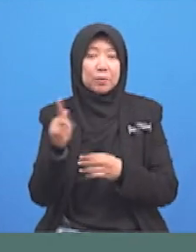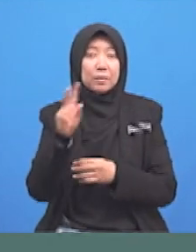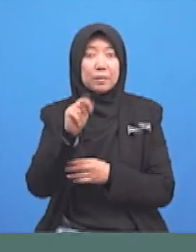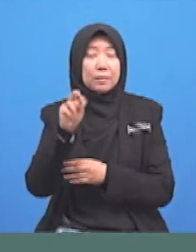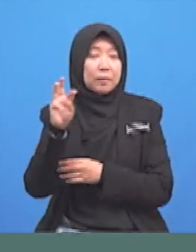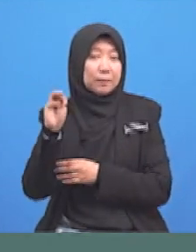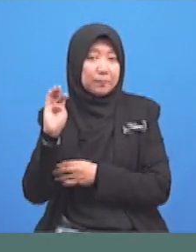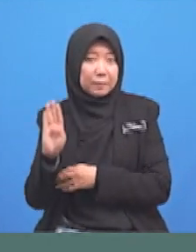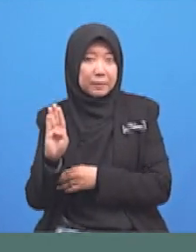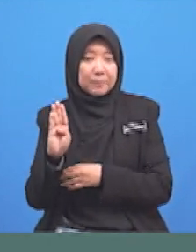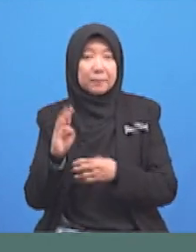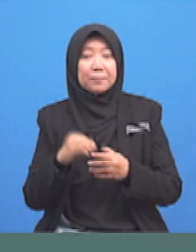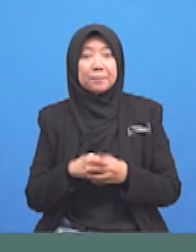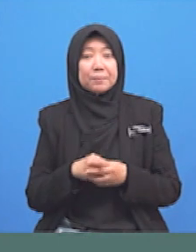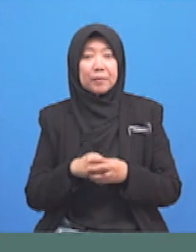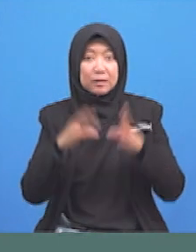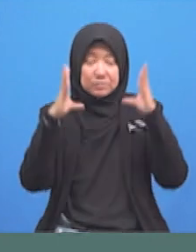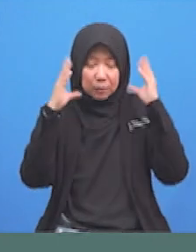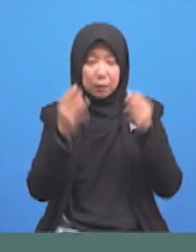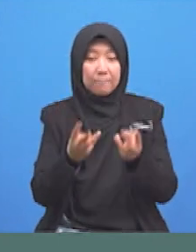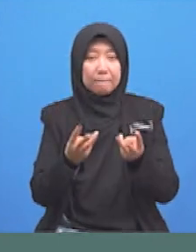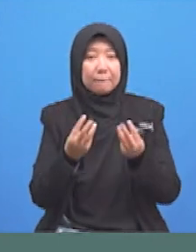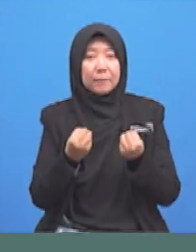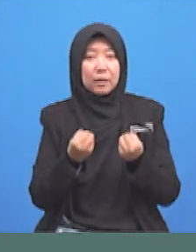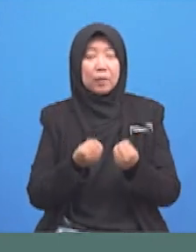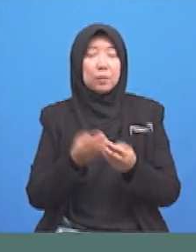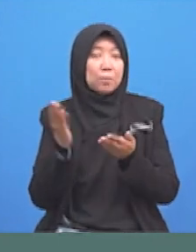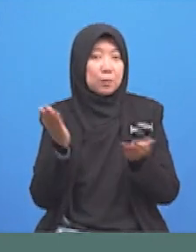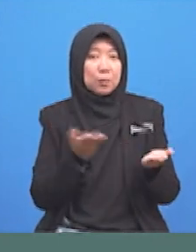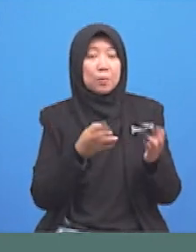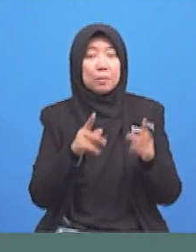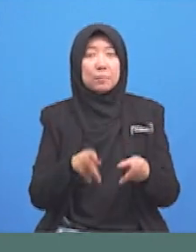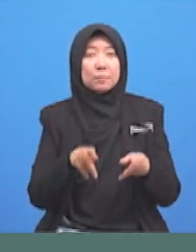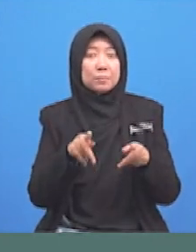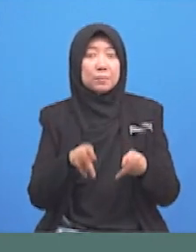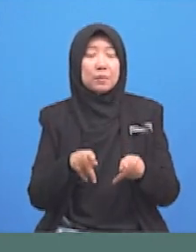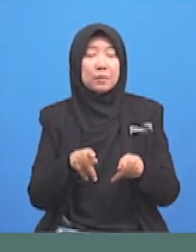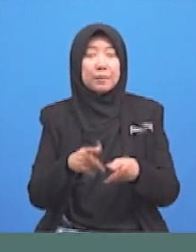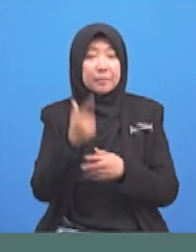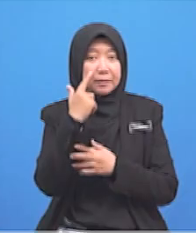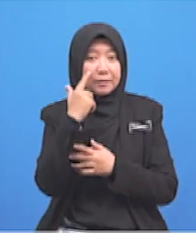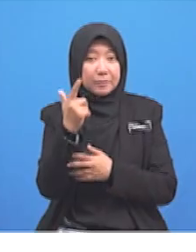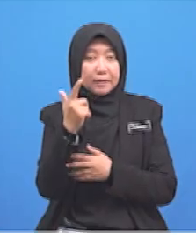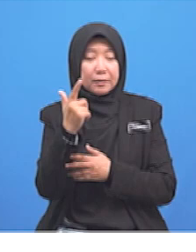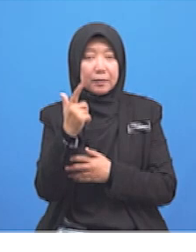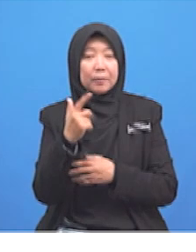Melayu Bersekutu, cikgu mahu membawa kamu melihat bangunan bersejarah